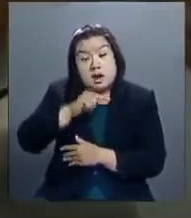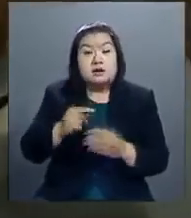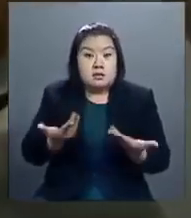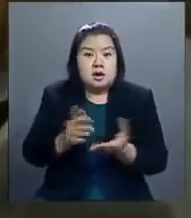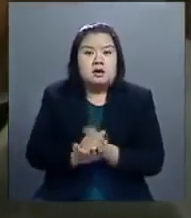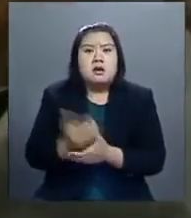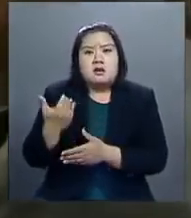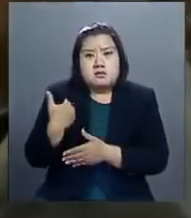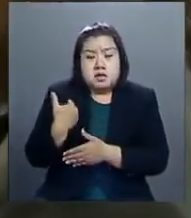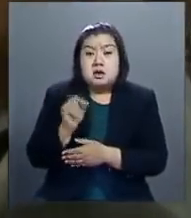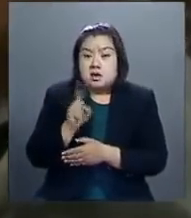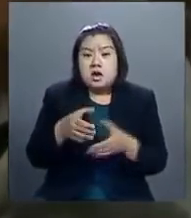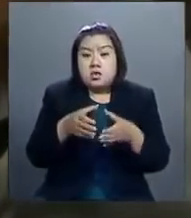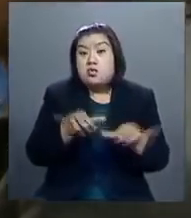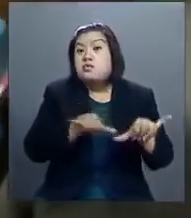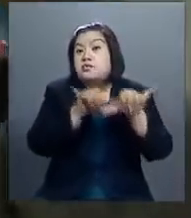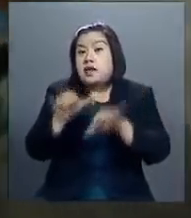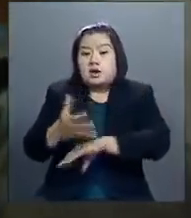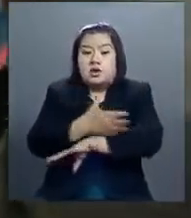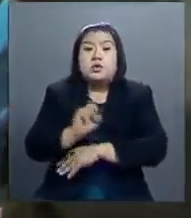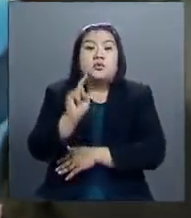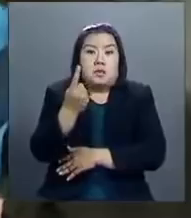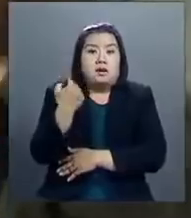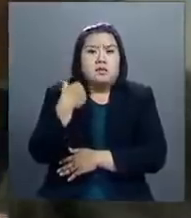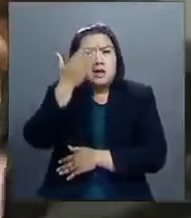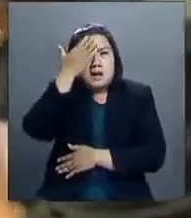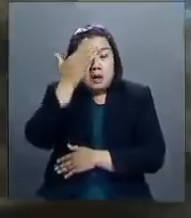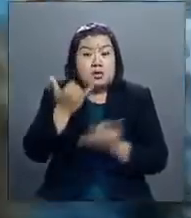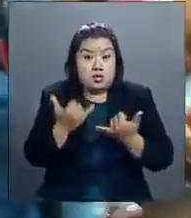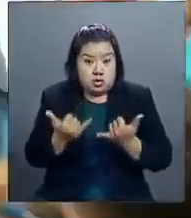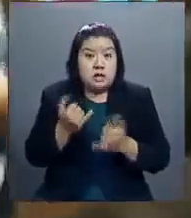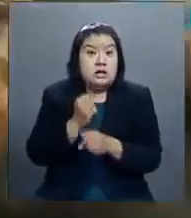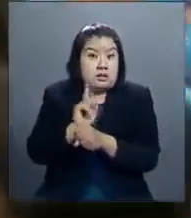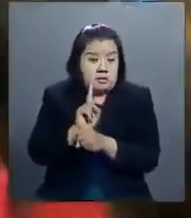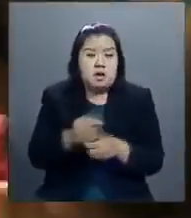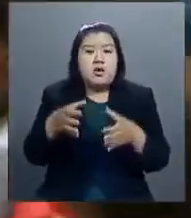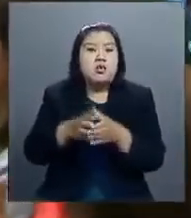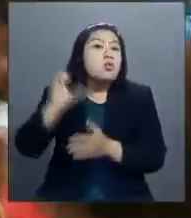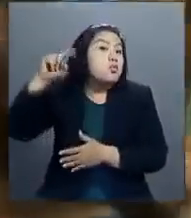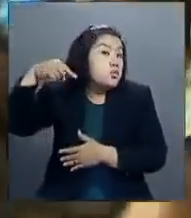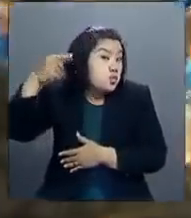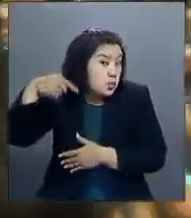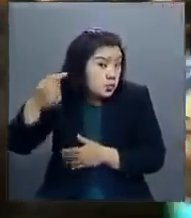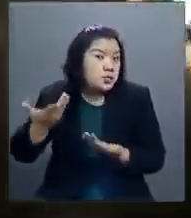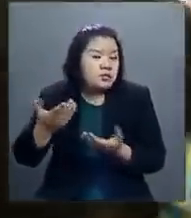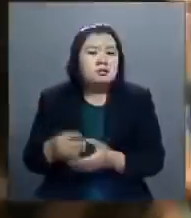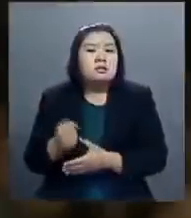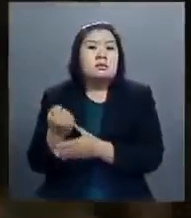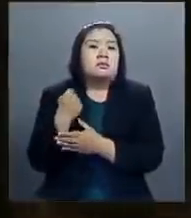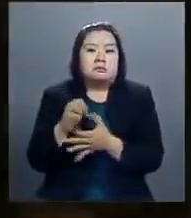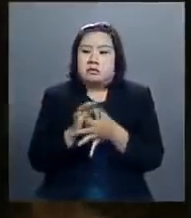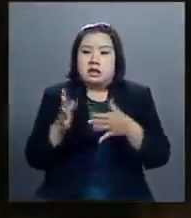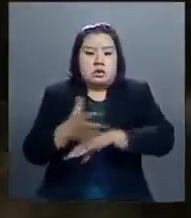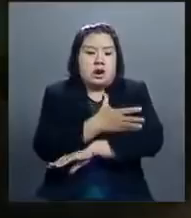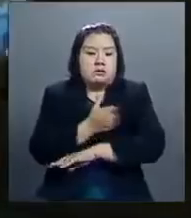ย้ายไปร่วมงานกับกลุ่มสามมิตรแต่ก็ได้รับการยืนยันค่ะว่าการเดินทางมาในครั้งนี้ในนามกลุ่มสตรีไม่เกี่ยวข้องกับการเมืองค่ะ